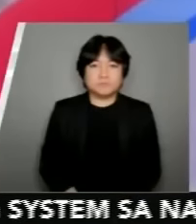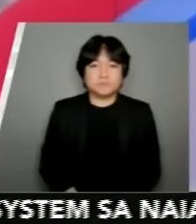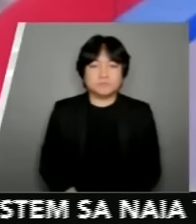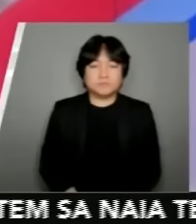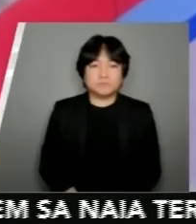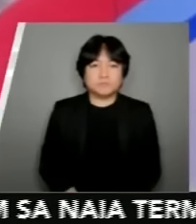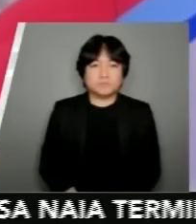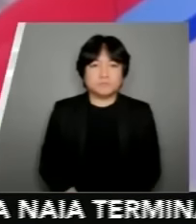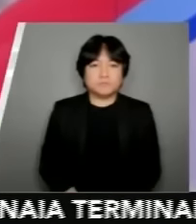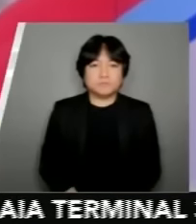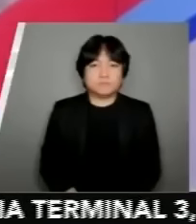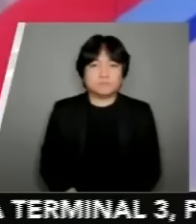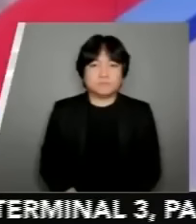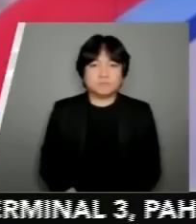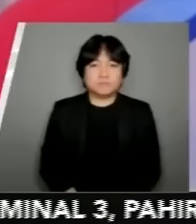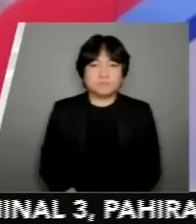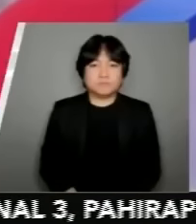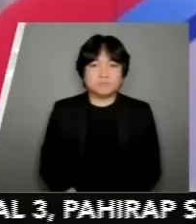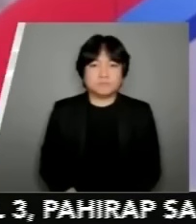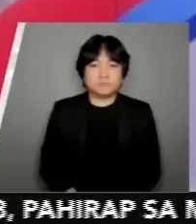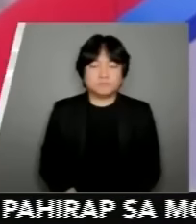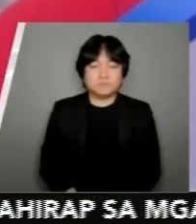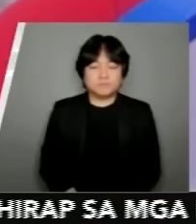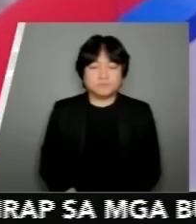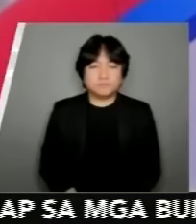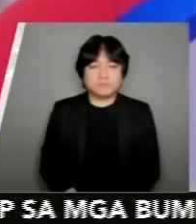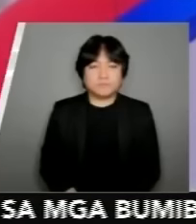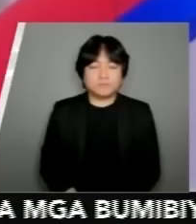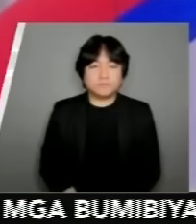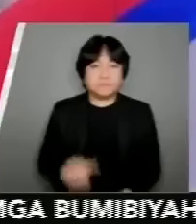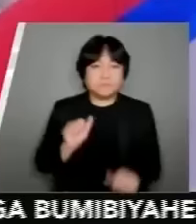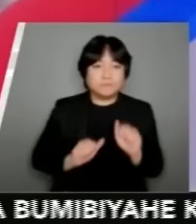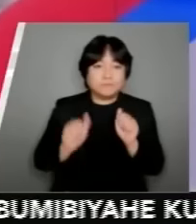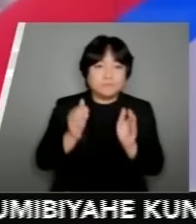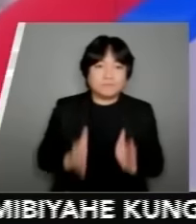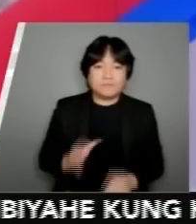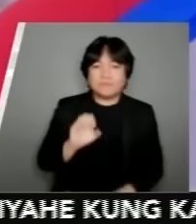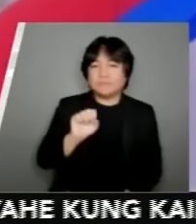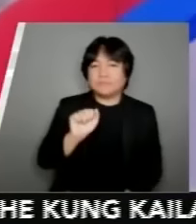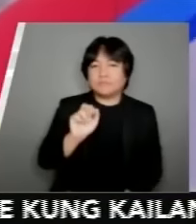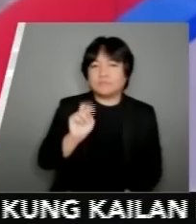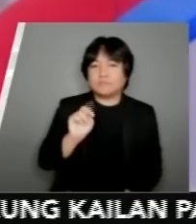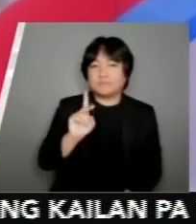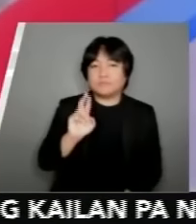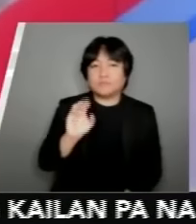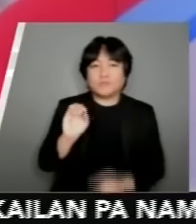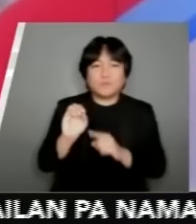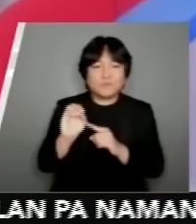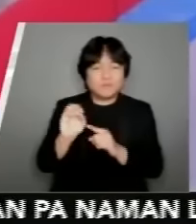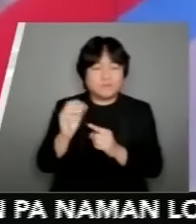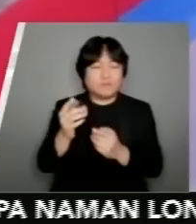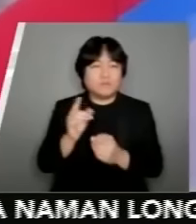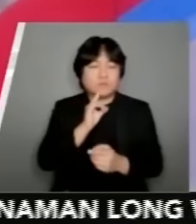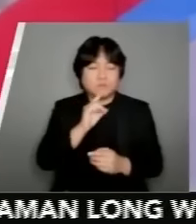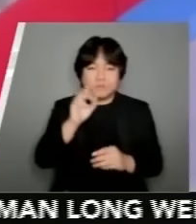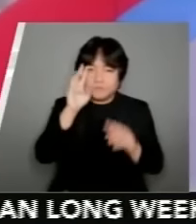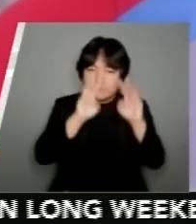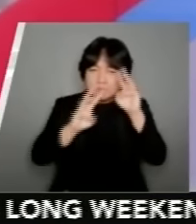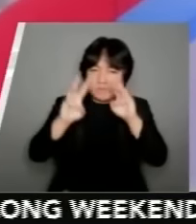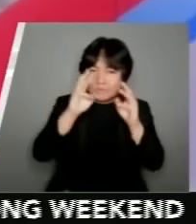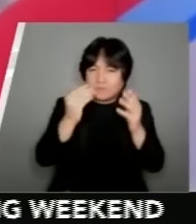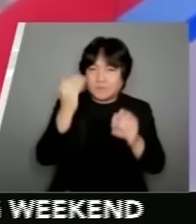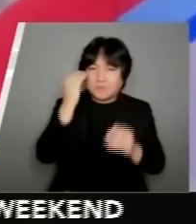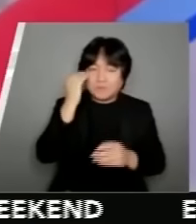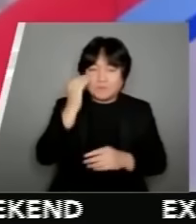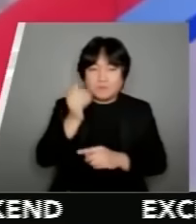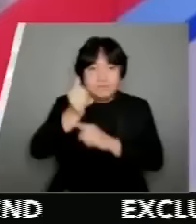Gulong-gulo raw ang isip ni Sparkle artist Sandra Mulak, kaya ganun daw ang kanyang ikinikilos sa nakunang CCTV footage sa hotel